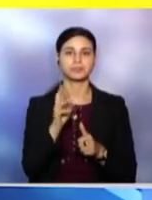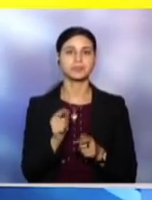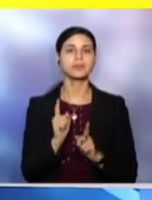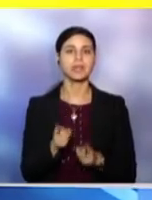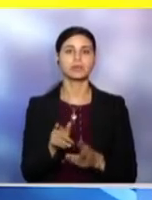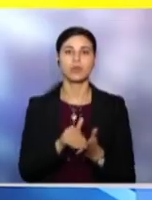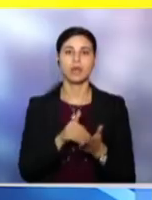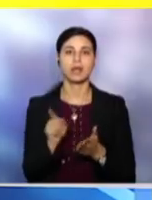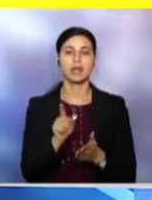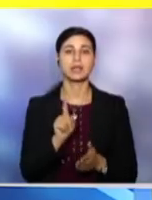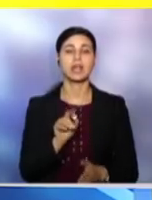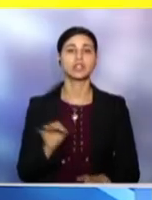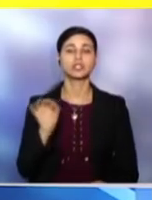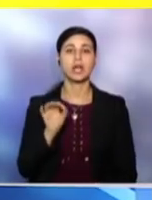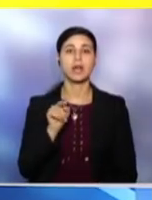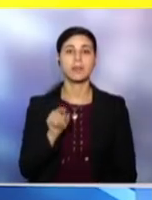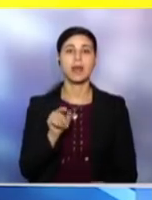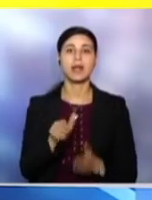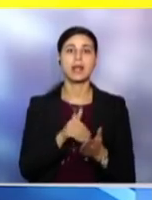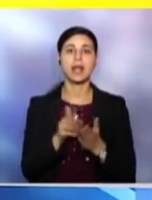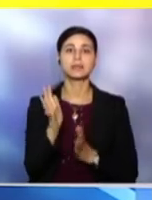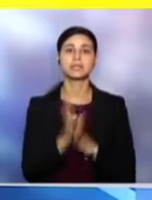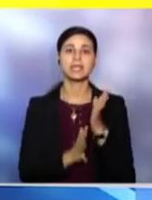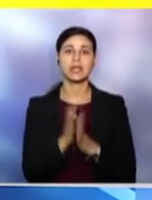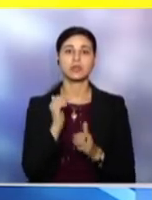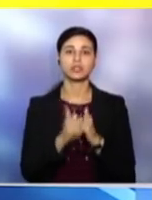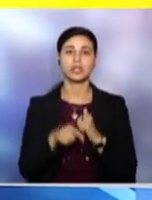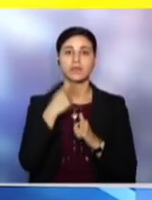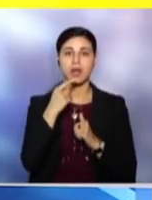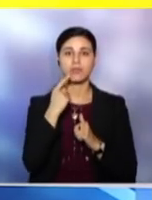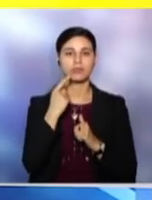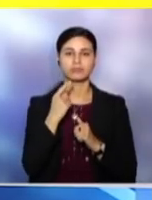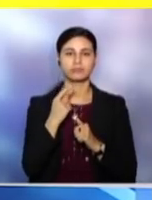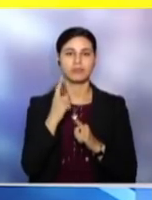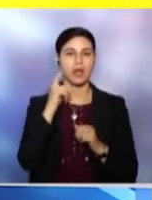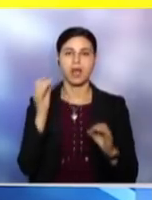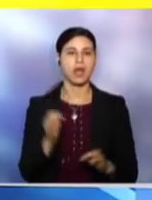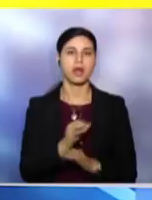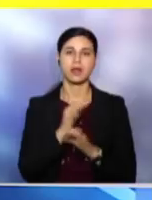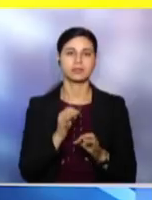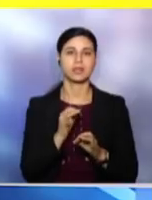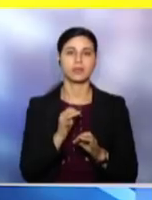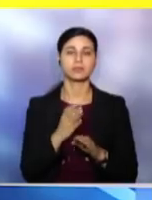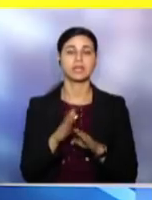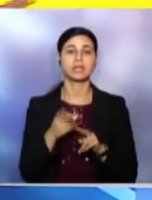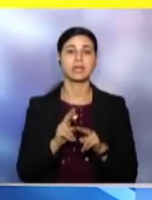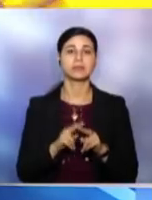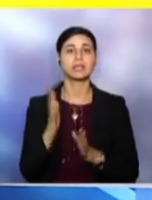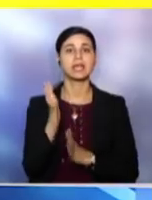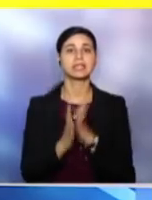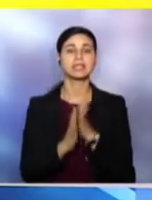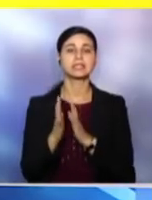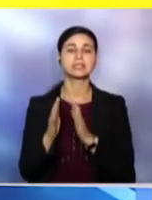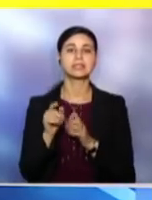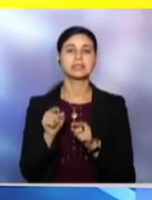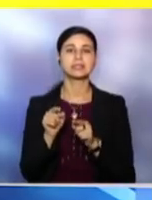ნატურალური კარაქი. და რაც შეეხება მცენარეულ კარაქს, მე ამის შესახებ ხშირად მითქვამს, არ არსებობს მცენარეული კარაქი, გარდა იმისა, რომ ტყის კარაქს